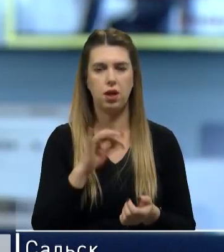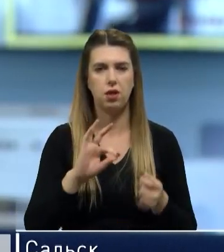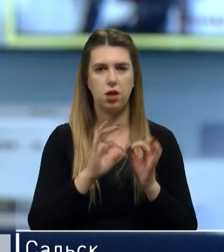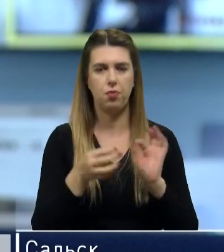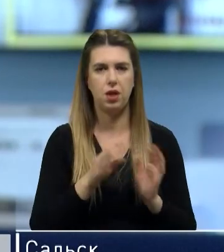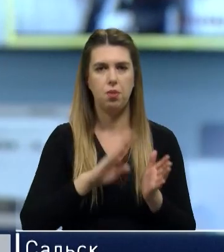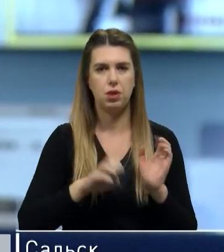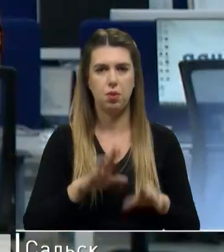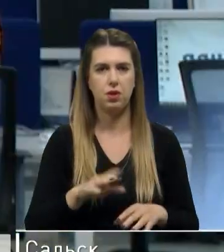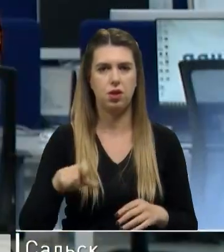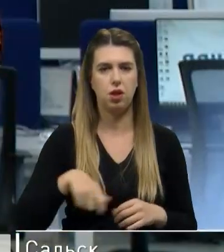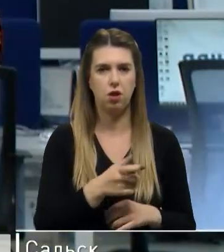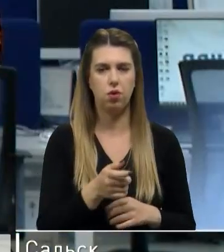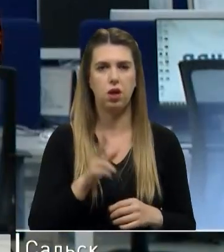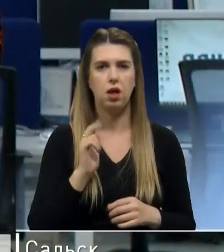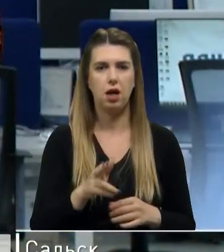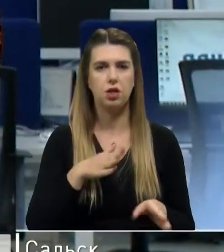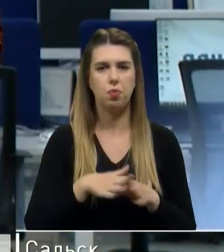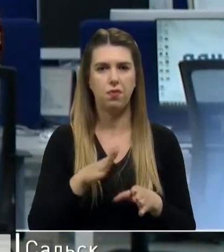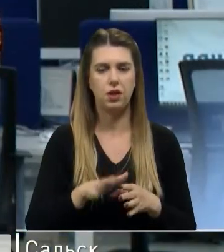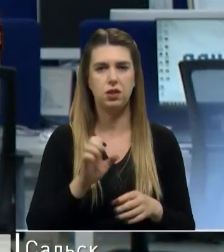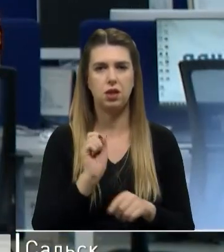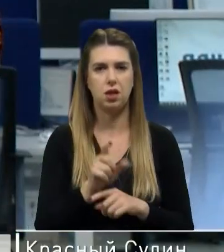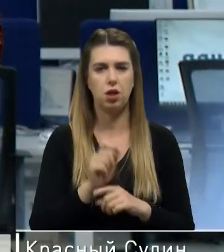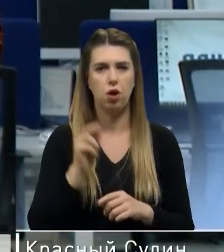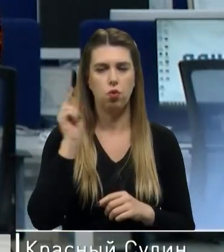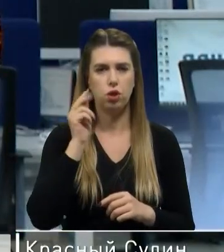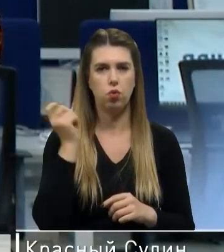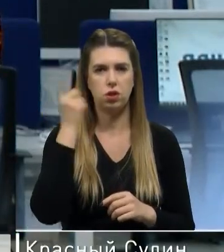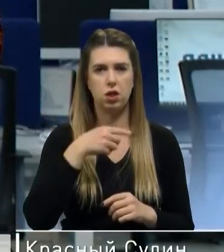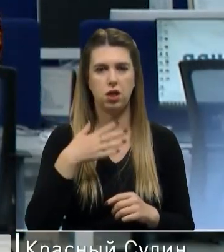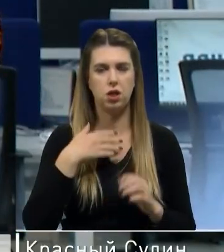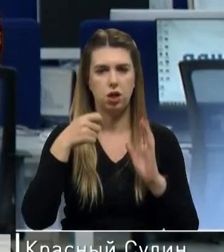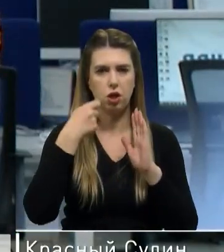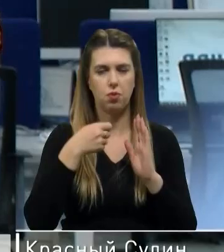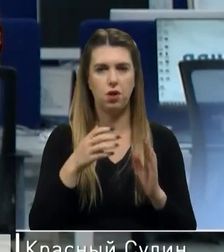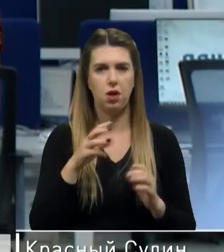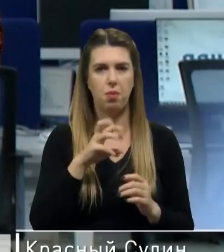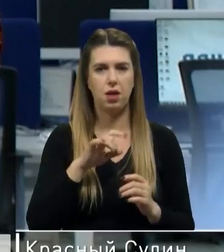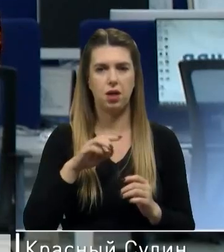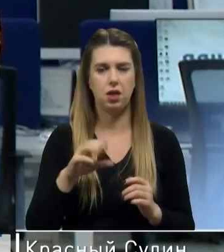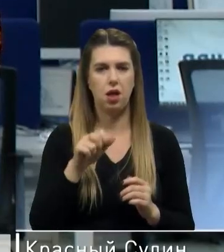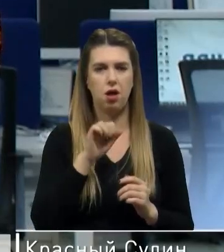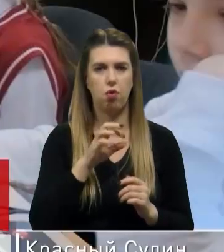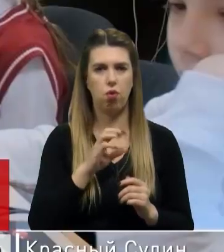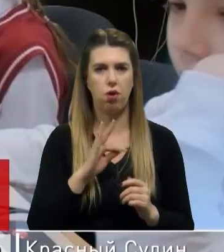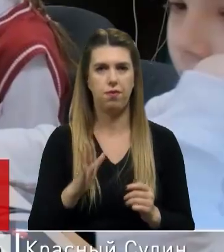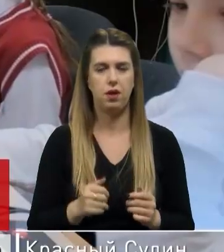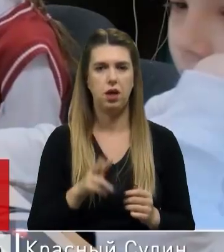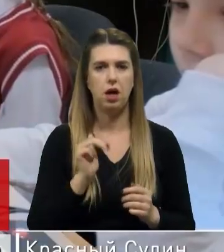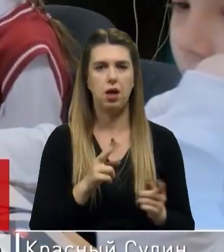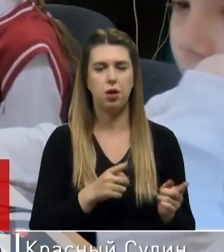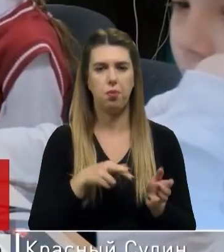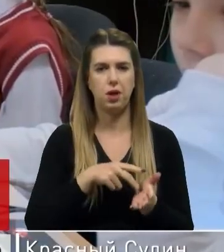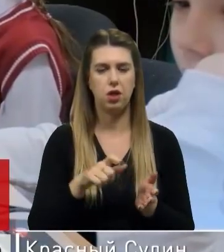онлайн-олимпиаде «Безопасные дороги». Как справляются с заданиями ученики, узнала наш корреспондент Маргарита Аликулова. Как